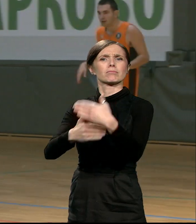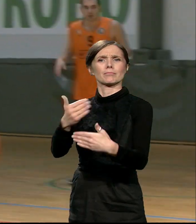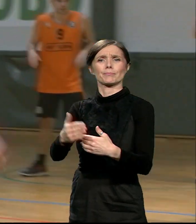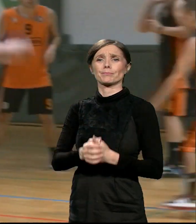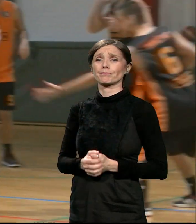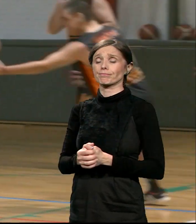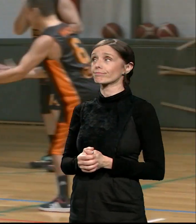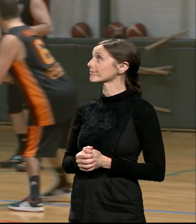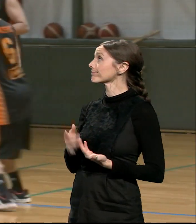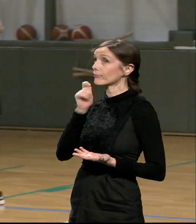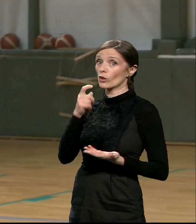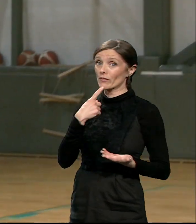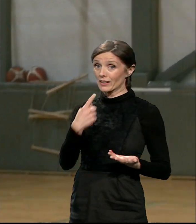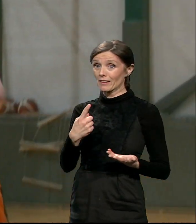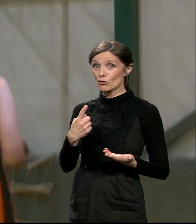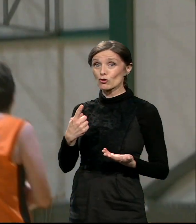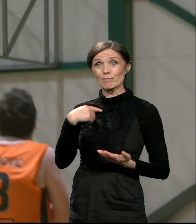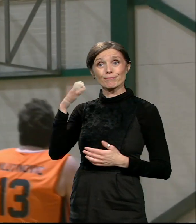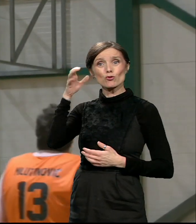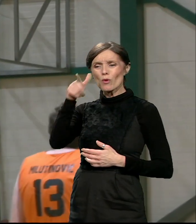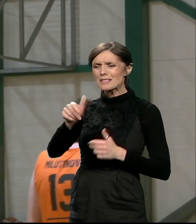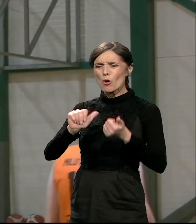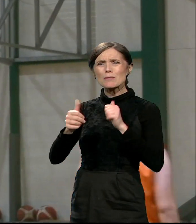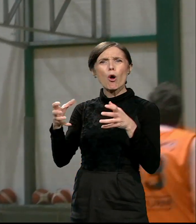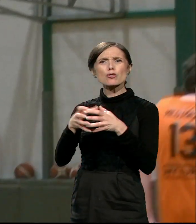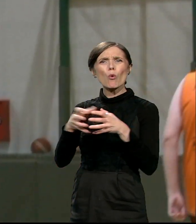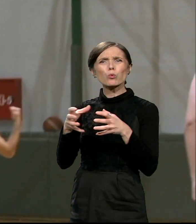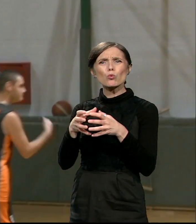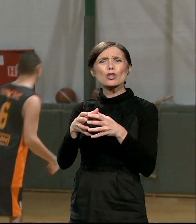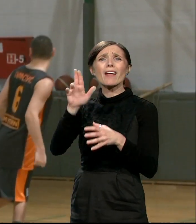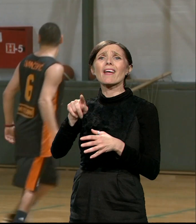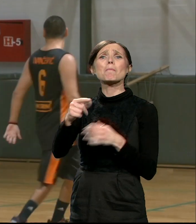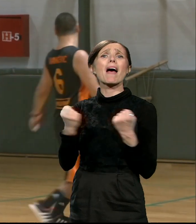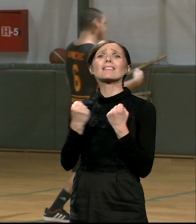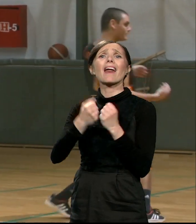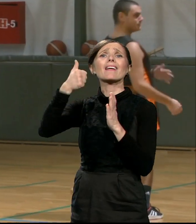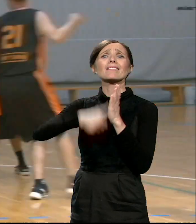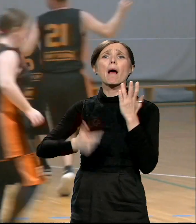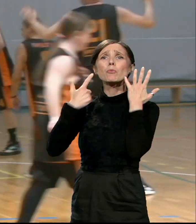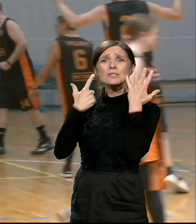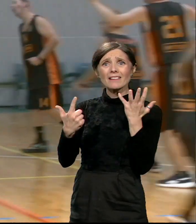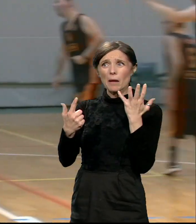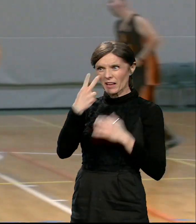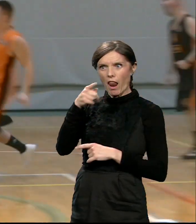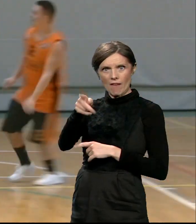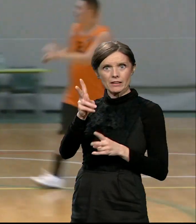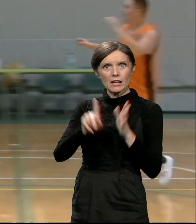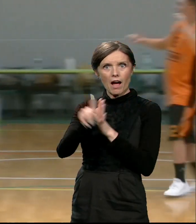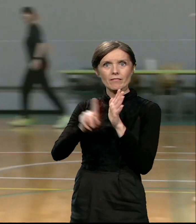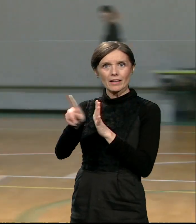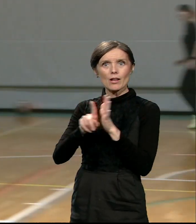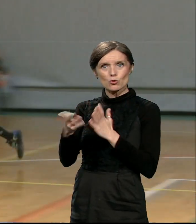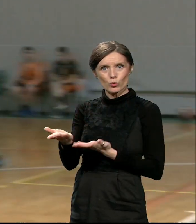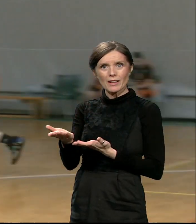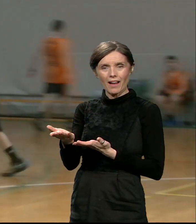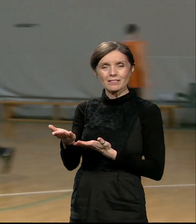Čuli smo kakve rezultate postiže ovo sportsko udruženje trenizima koji se održavaju jedanput nedeljno. Za njihov bolji i